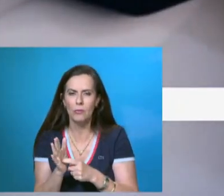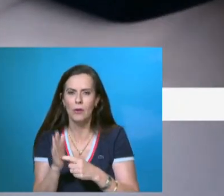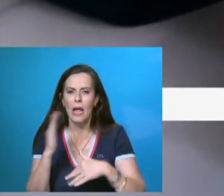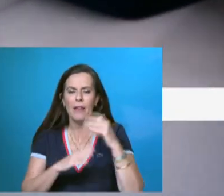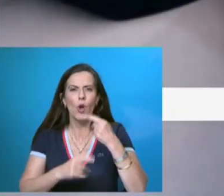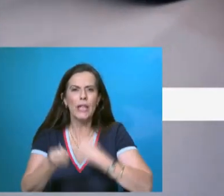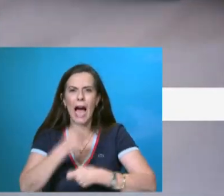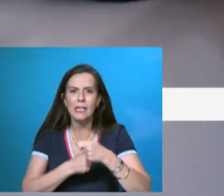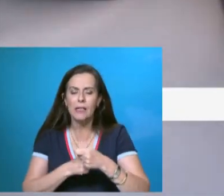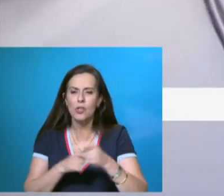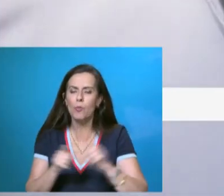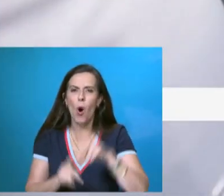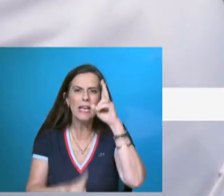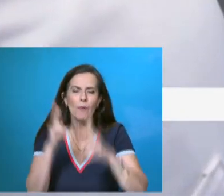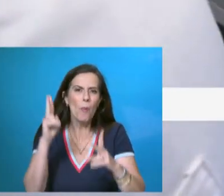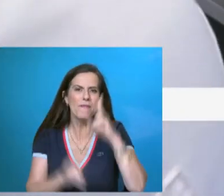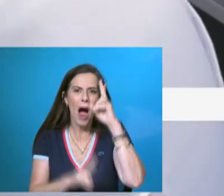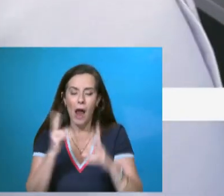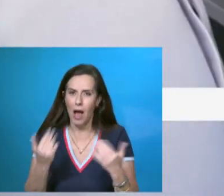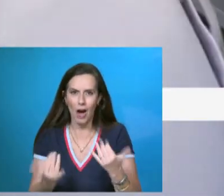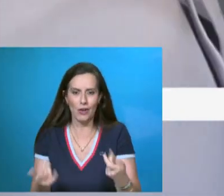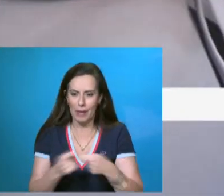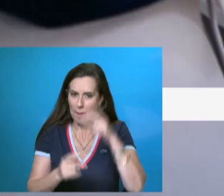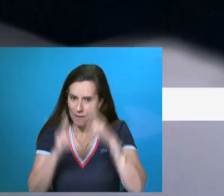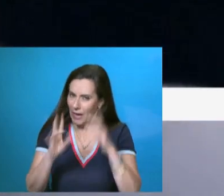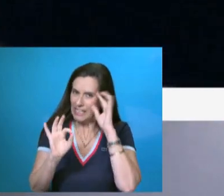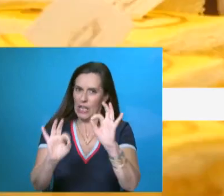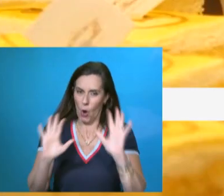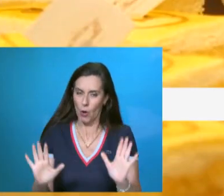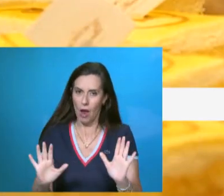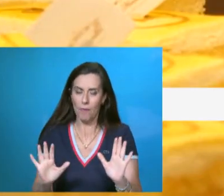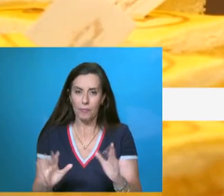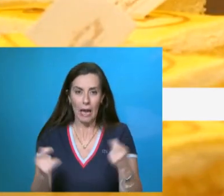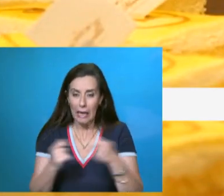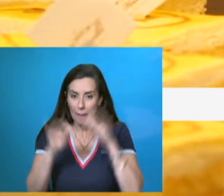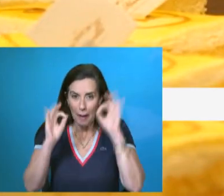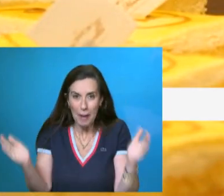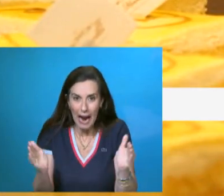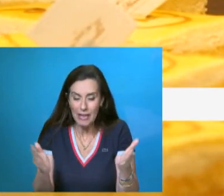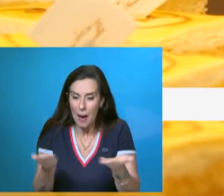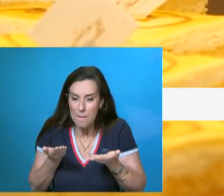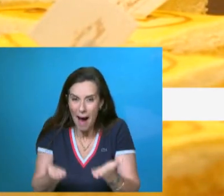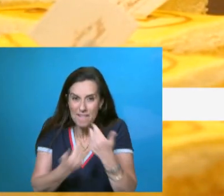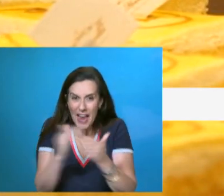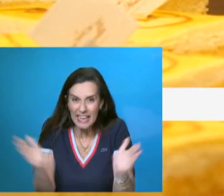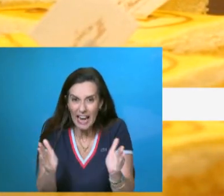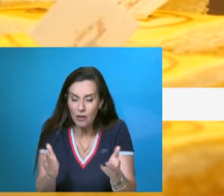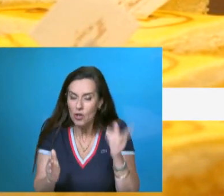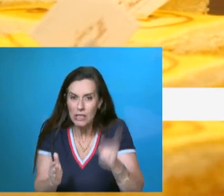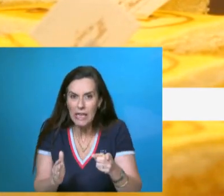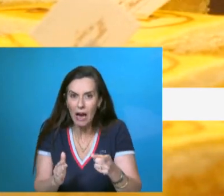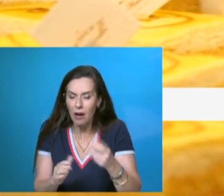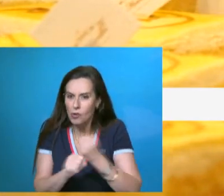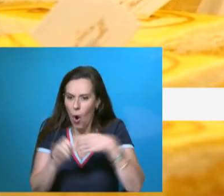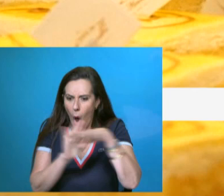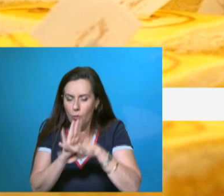קו ייצור של מפעל. עכשיו, לגבי מפעל זה מאוד הגיוני, לגבי קונדיטוריה קטנה או מאפייה קטנה, שהיא נדרשת להתמודד עם חוקים שנכתבו